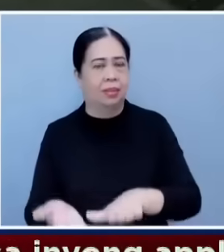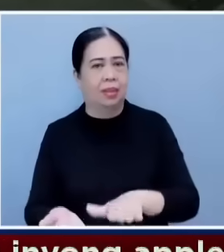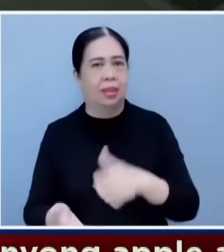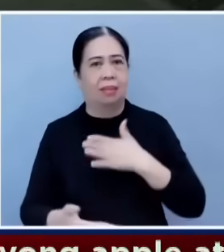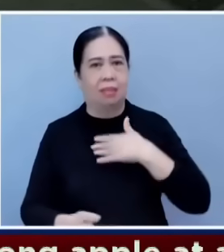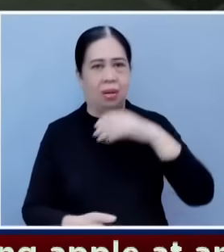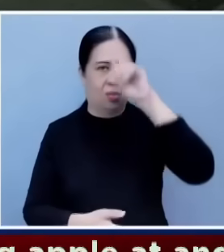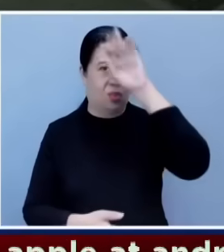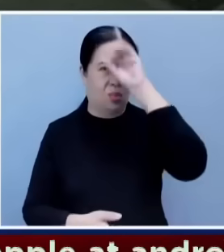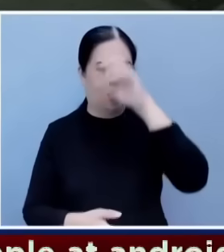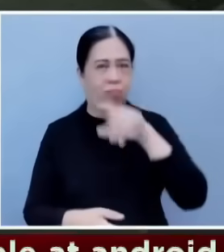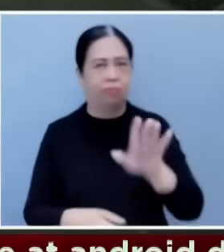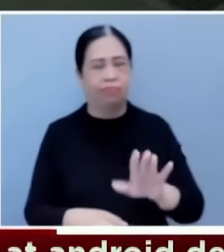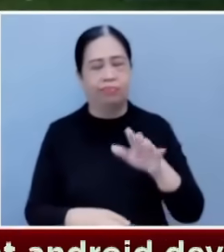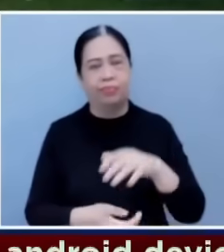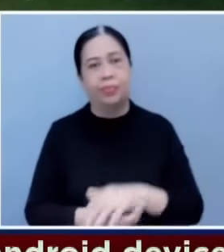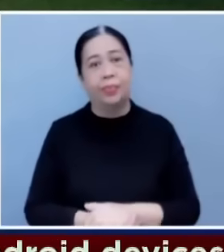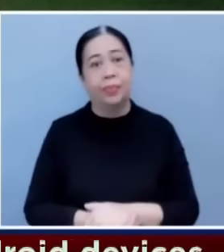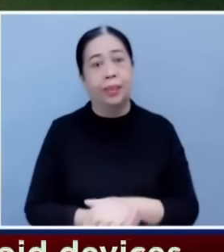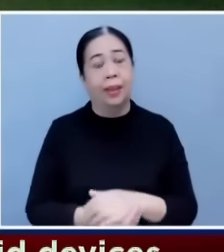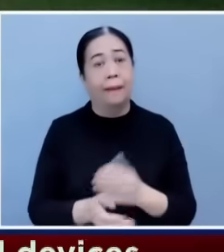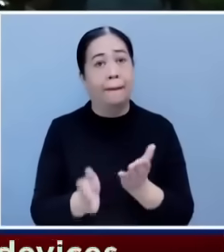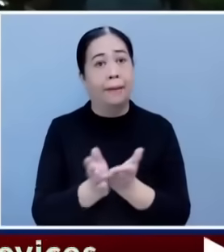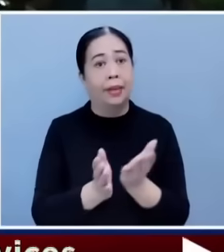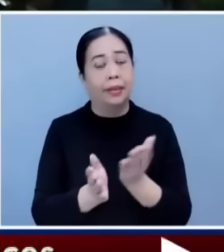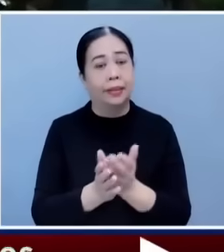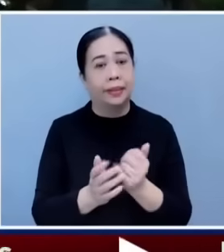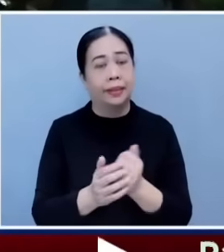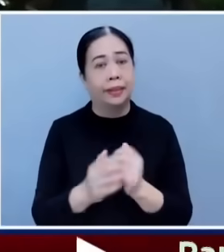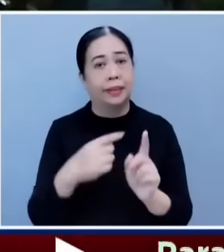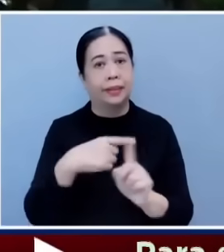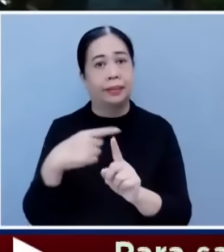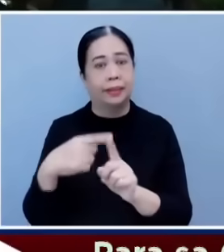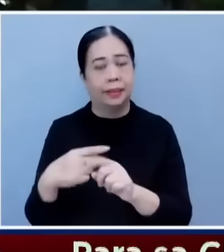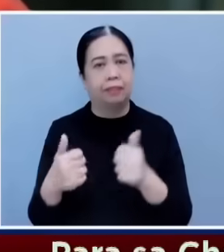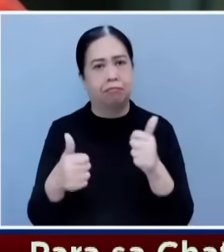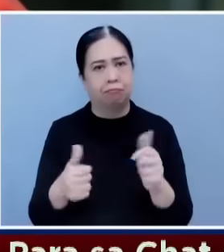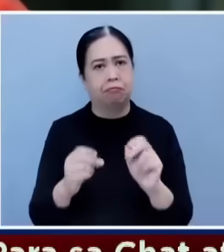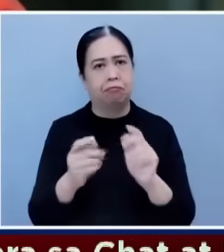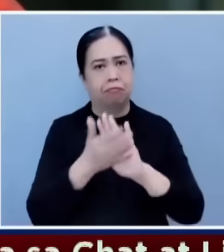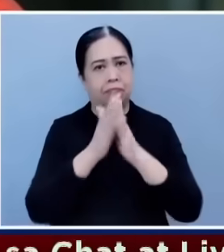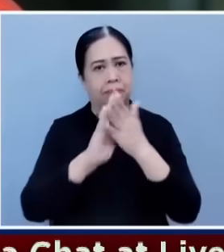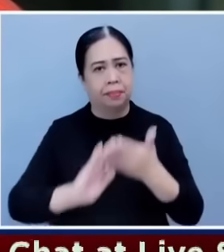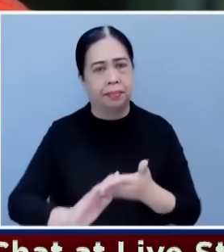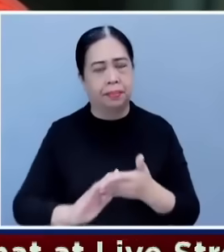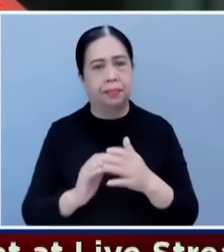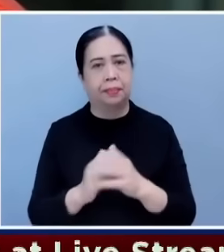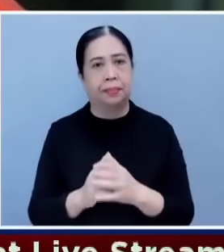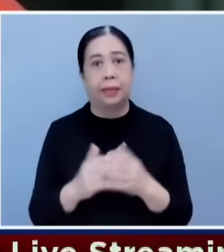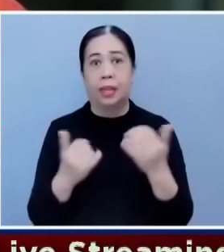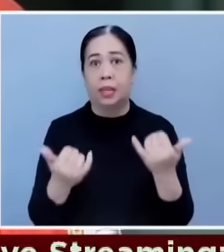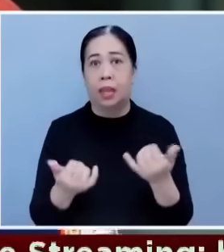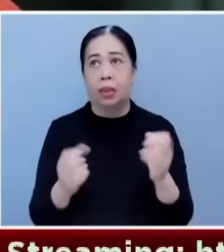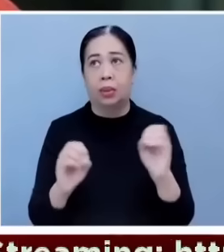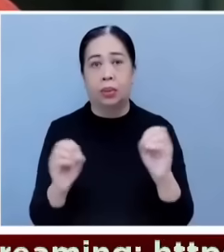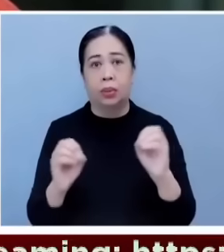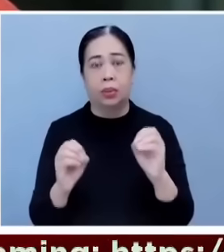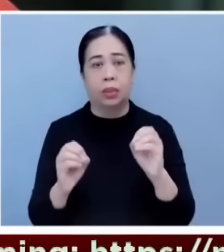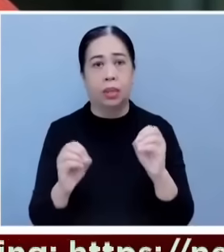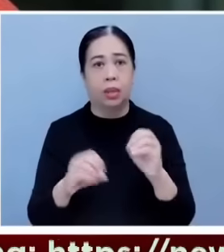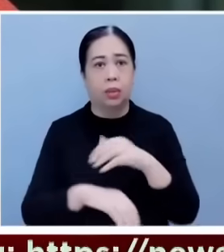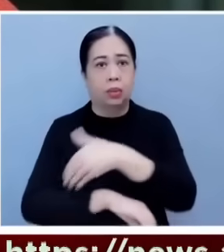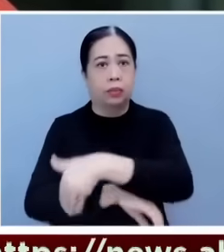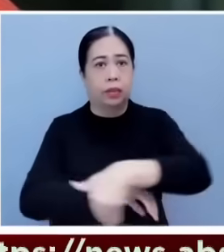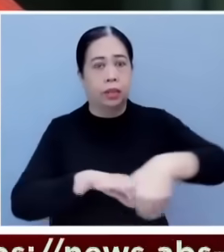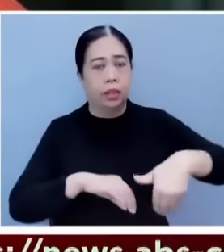ko po. Sa Pasig City Cemetery, maayos din ang paggunita sa undas. Sa ngayon po, wala pa gaano nag-overnight,